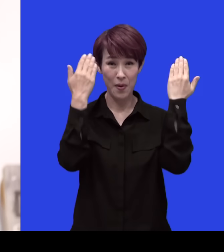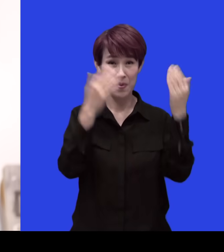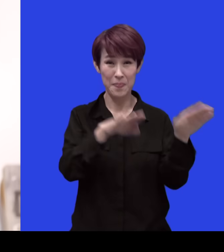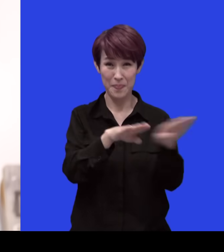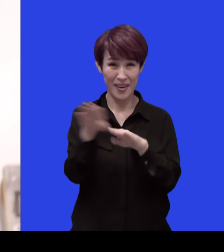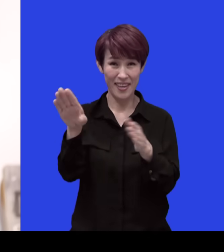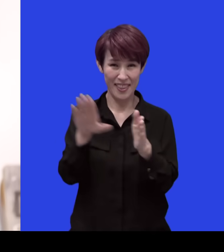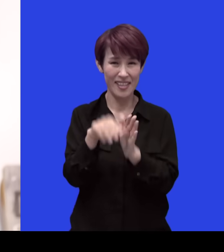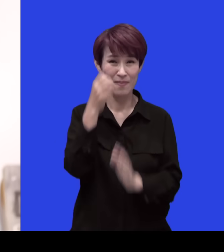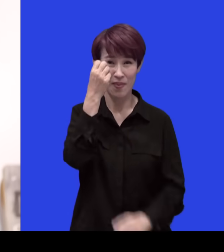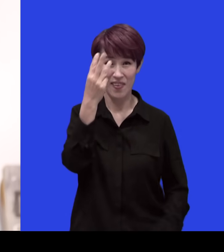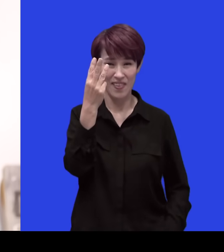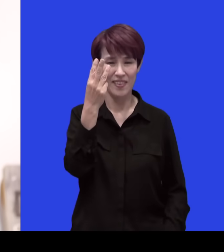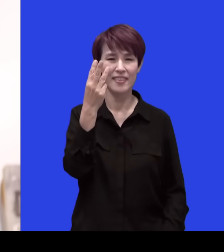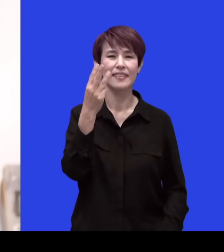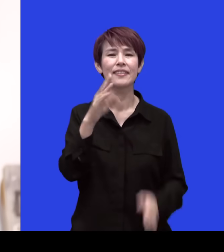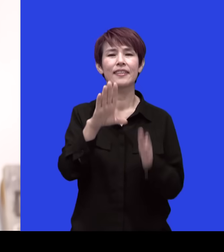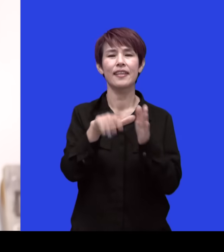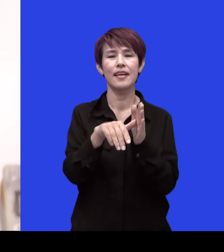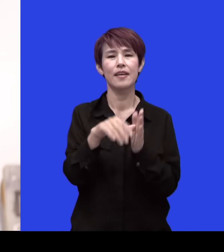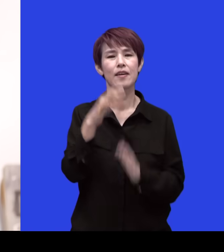예.